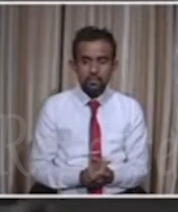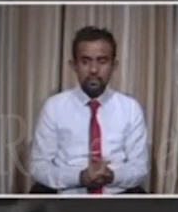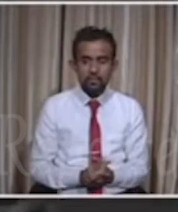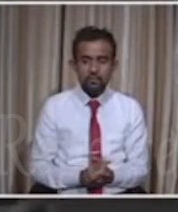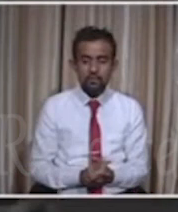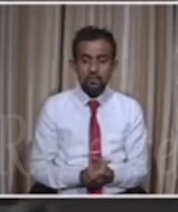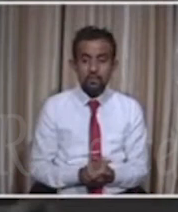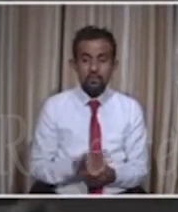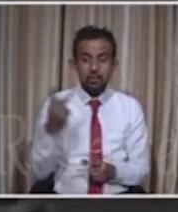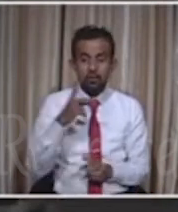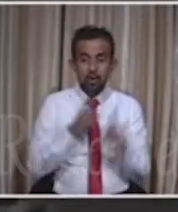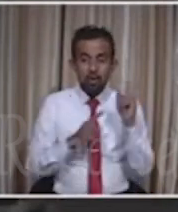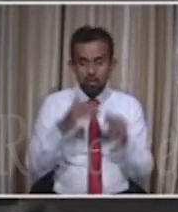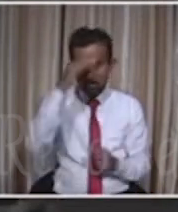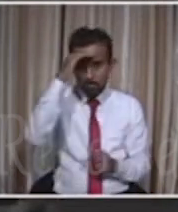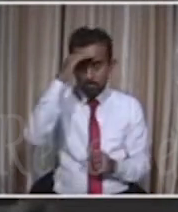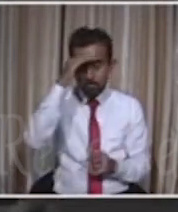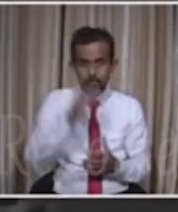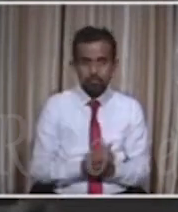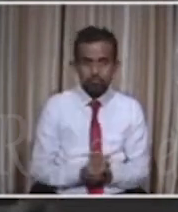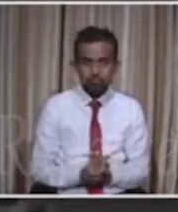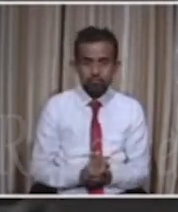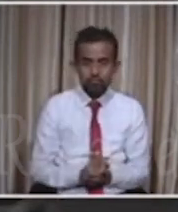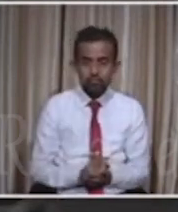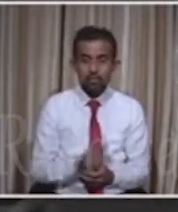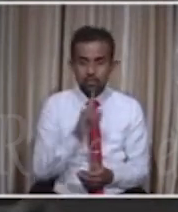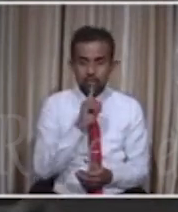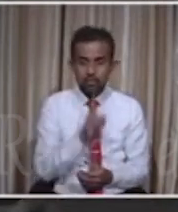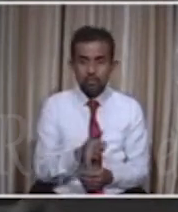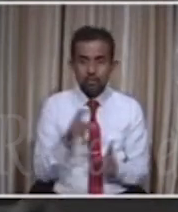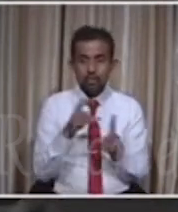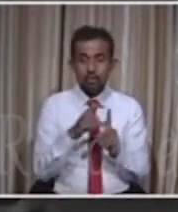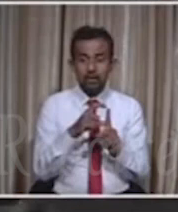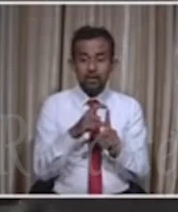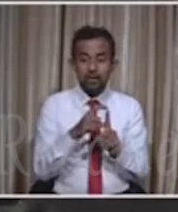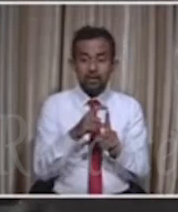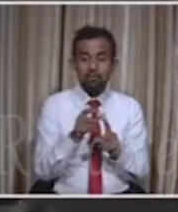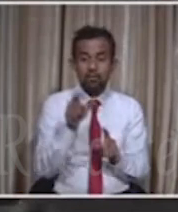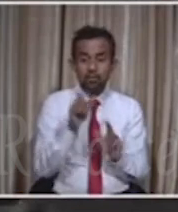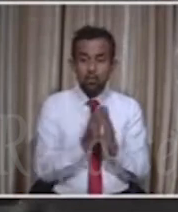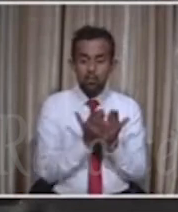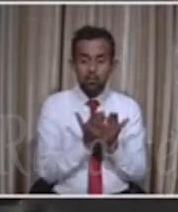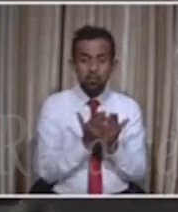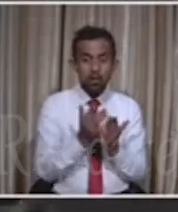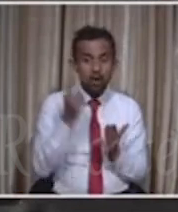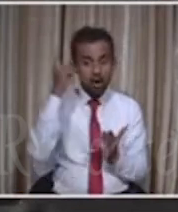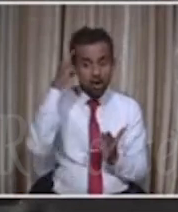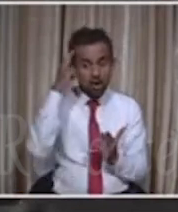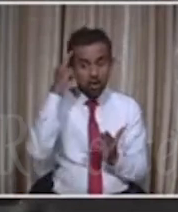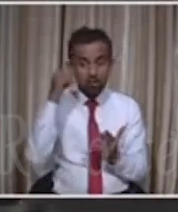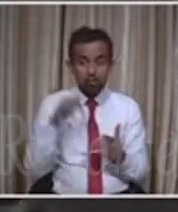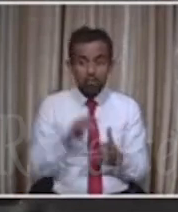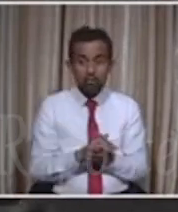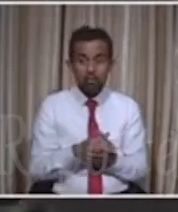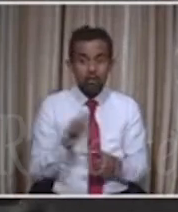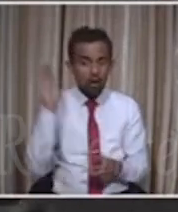නියෝජ්‍ය කතානායකතුමනි. මම කියන්න ඕනේ ඩීමන් ආනන්දගේ පොත්වල ඉන්නවා කළු වවුලෙක්. ඔබතුමා අහලා